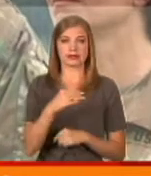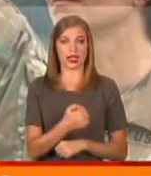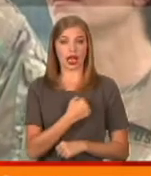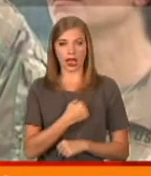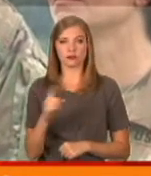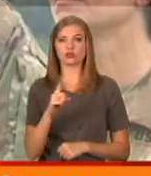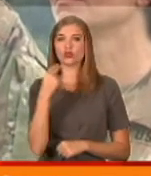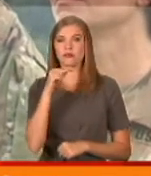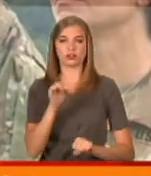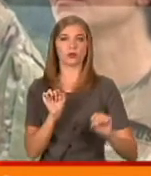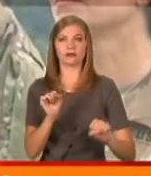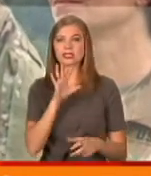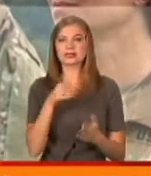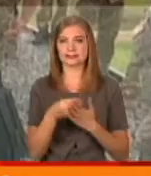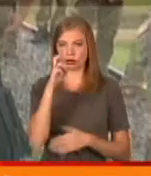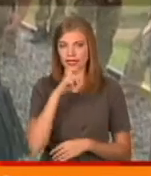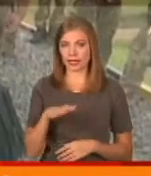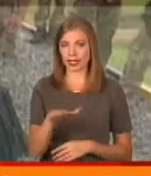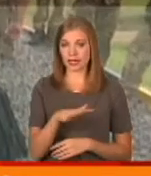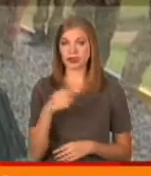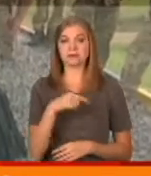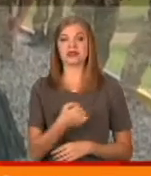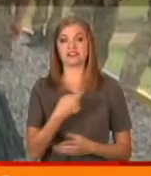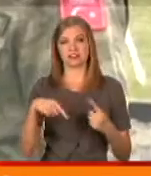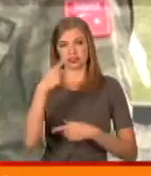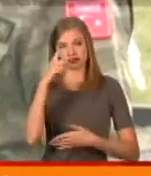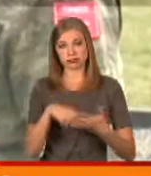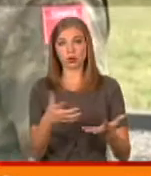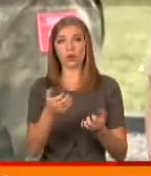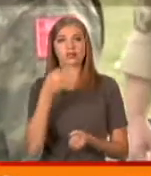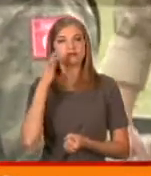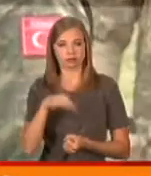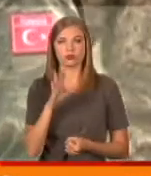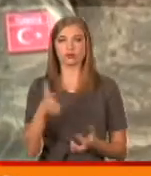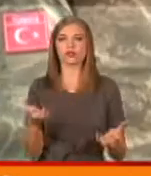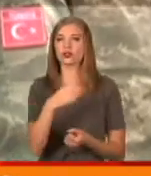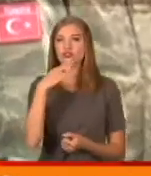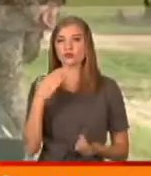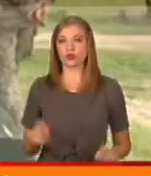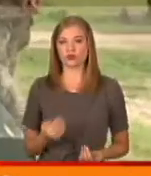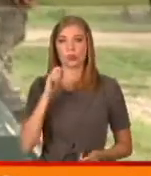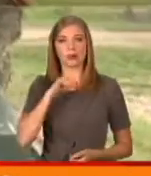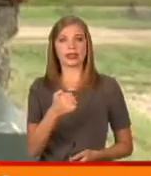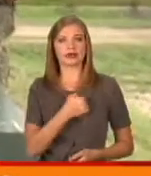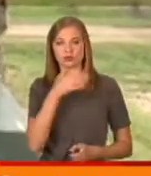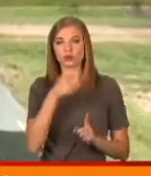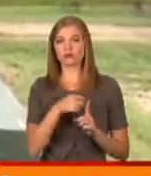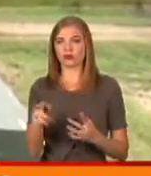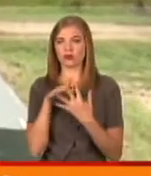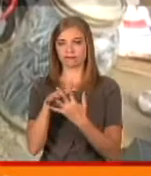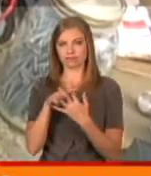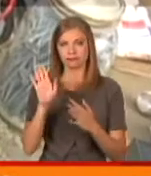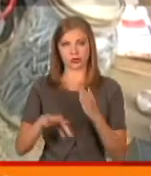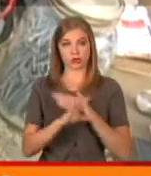того, щоб ефективно захищати свої країни. Військові переконані, отримані навички врятують чимало життів українських військових під час бойових дій на